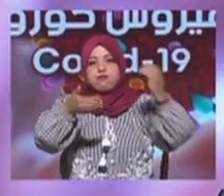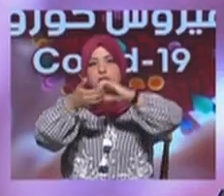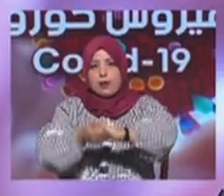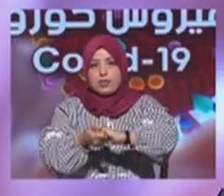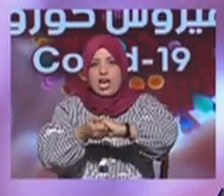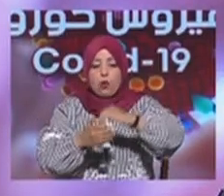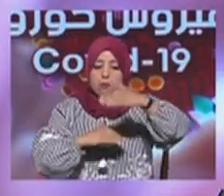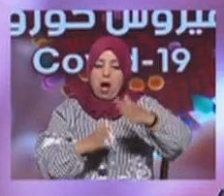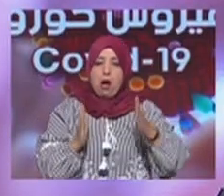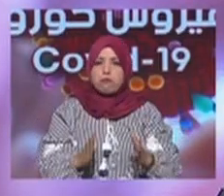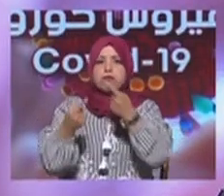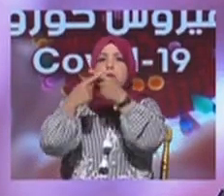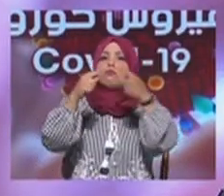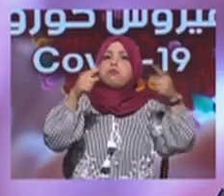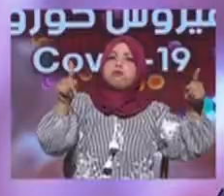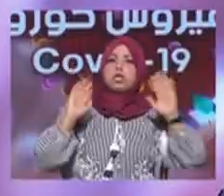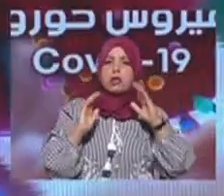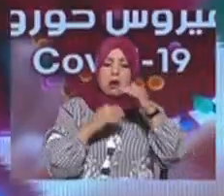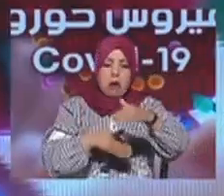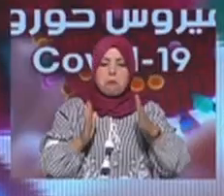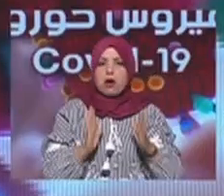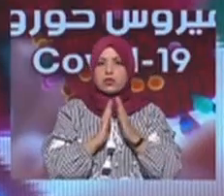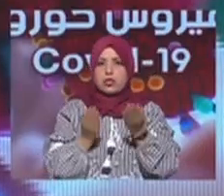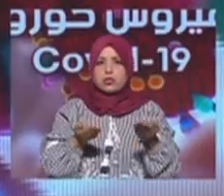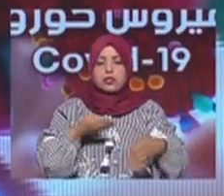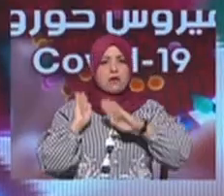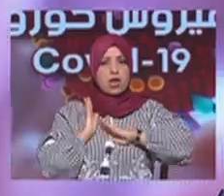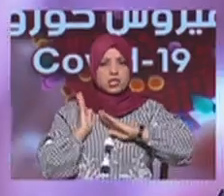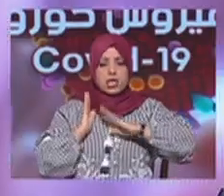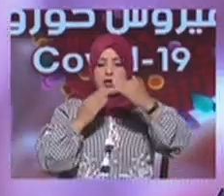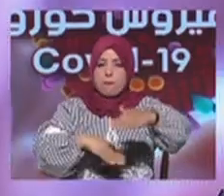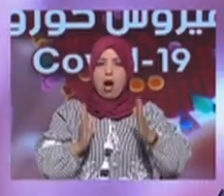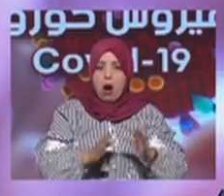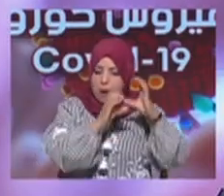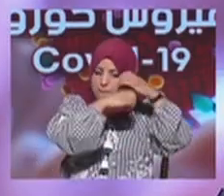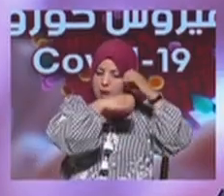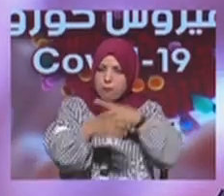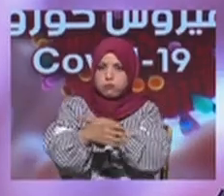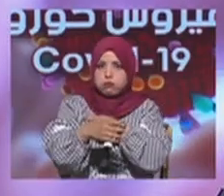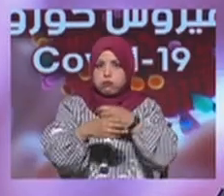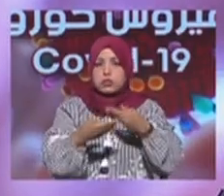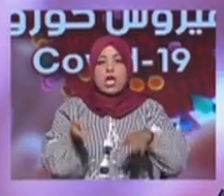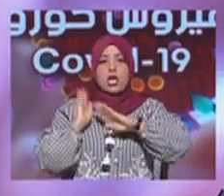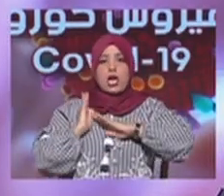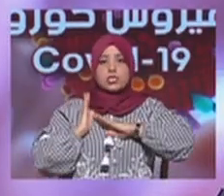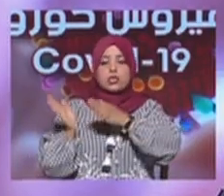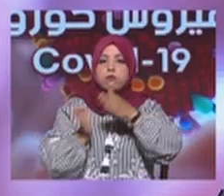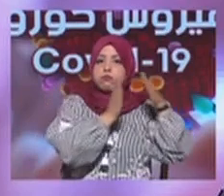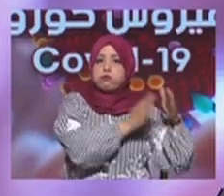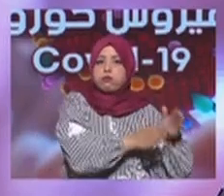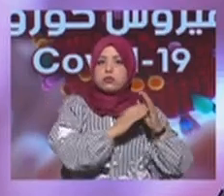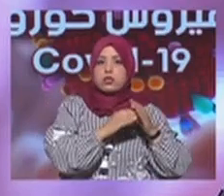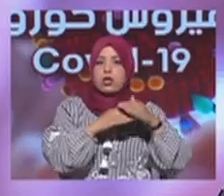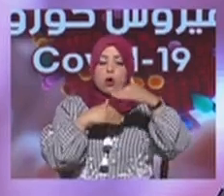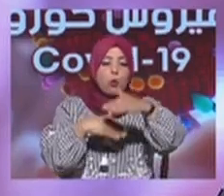مخابر أخرى نتاع الصحة العسكرية وأيضا نتاع الباستور وكذلك فاطمة بورقيبة فرحة حشاد